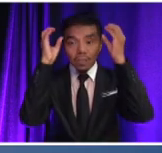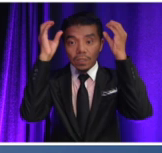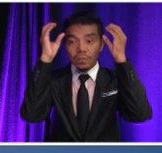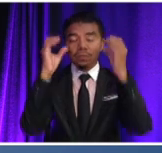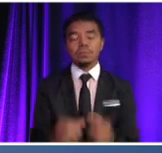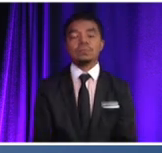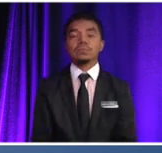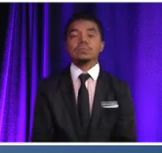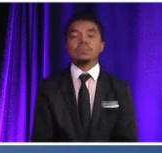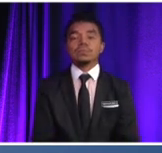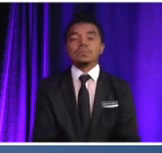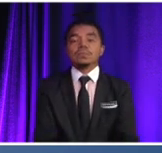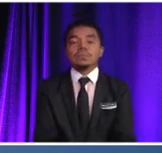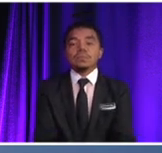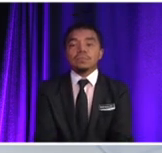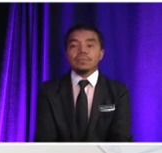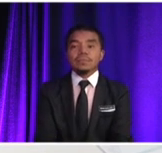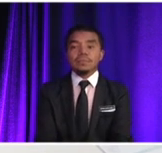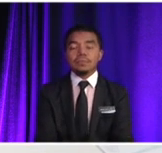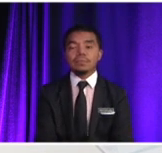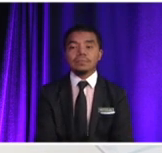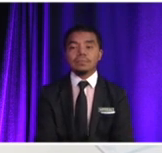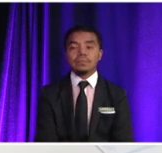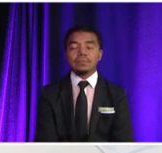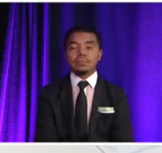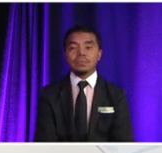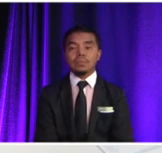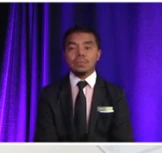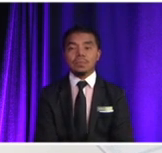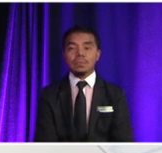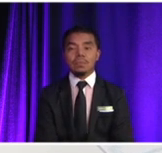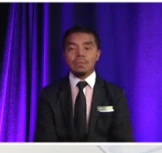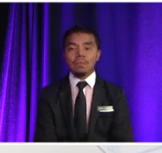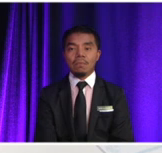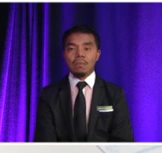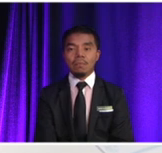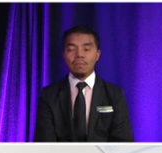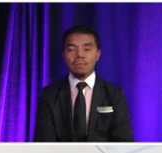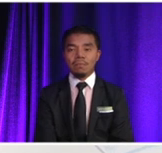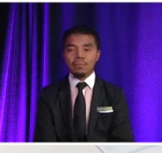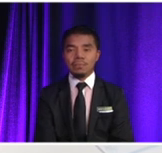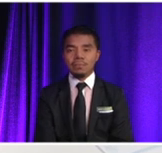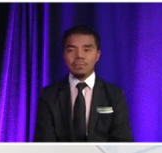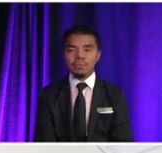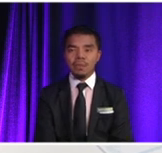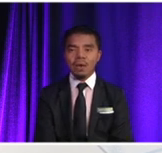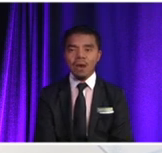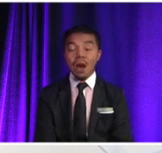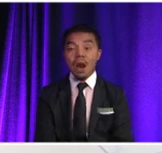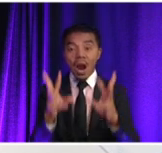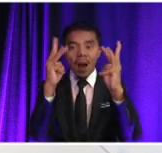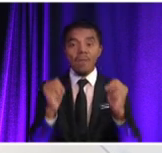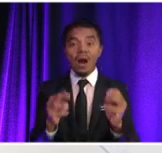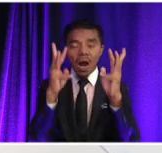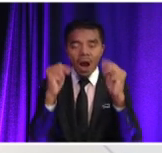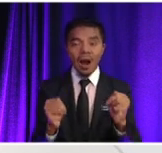bantu menjawab soalnya Nomor 10 ini adalah berkaitan dengan kaidah promosi murid-murid di rumah juga boleh coba